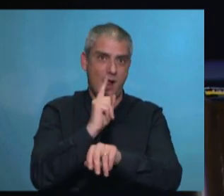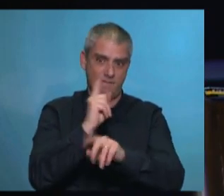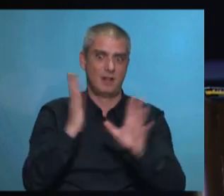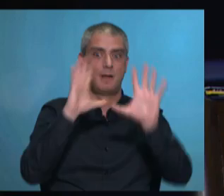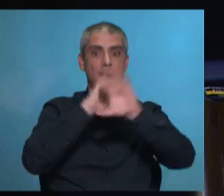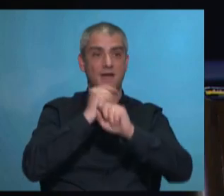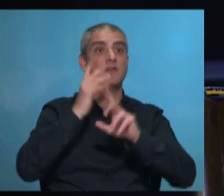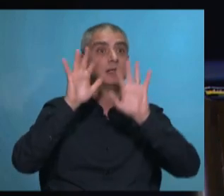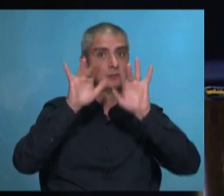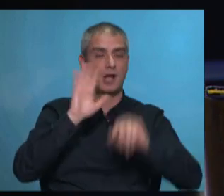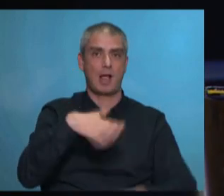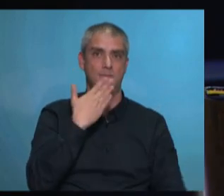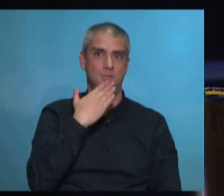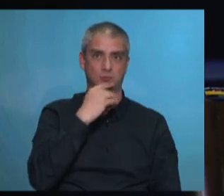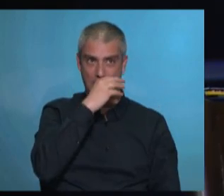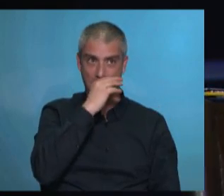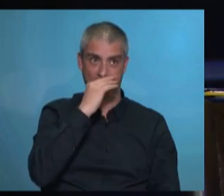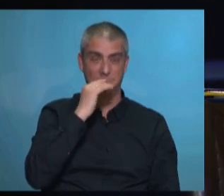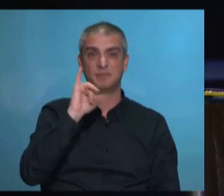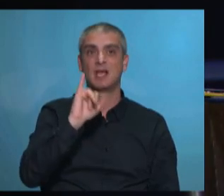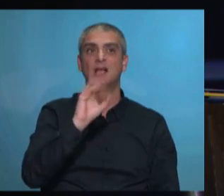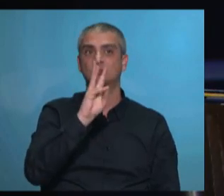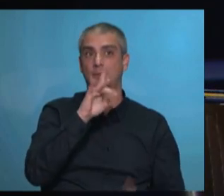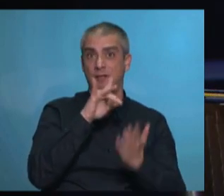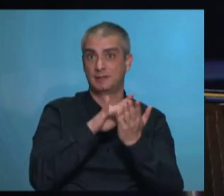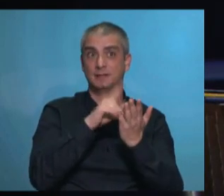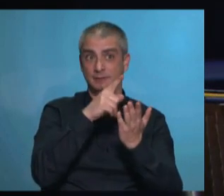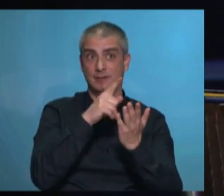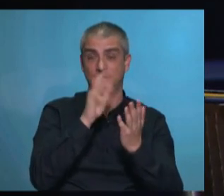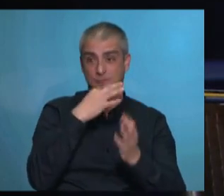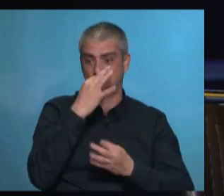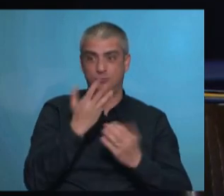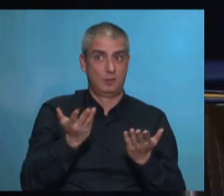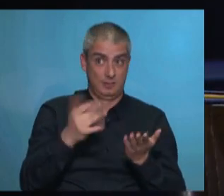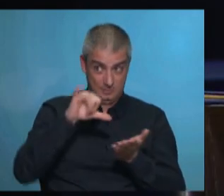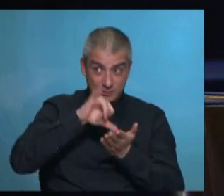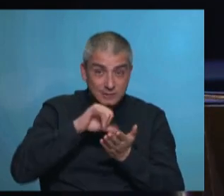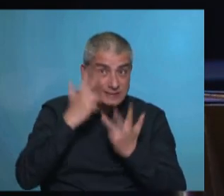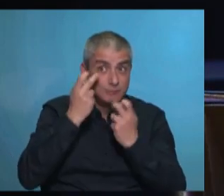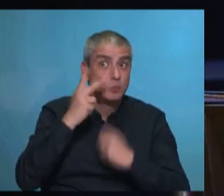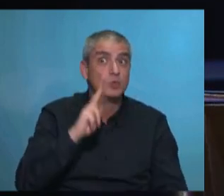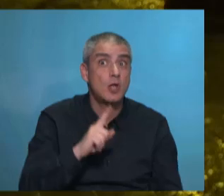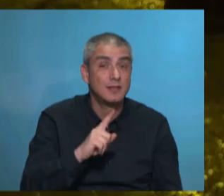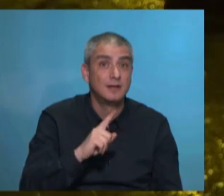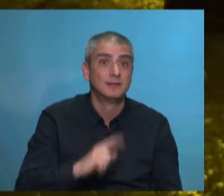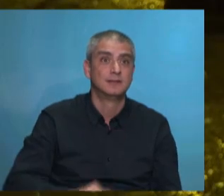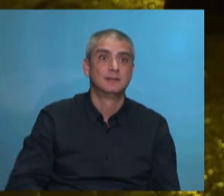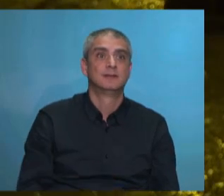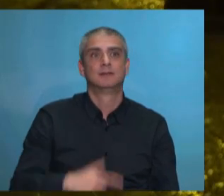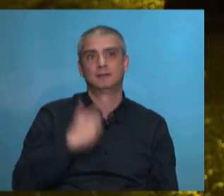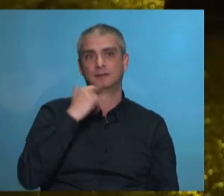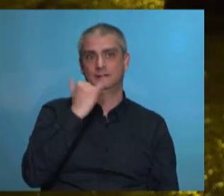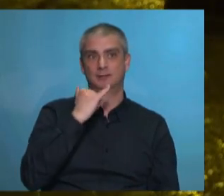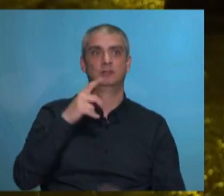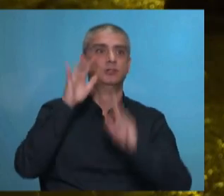הוא ירד גם בירושלים. יערה שפירה, נשאל אותך כך, בבירה ציפו ליותר? כן, אז שלג